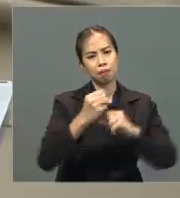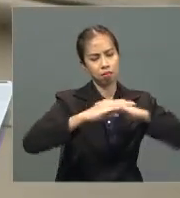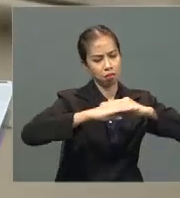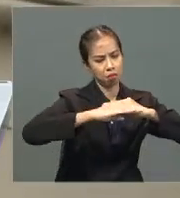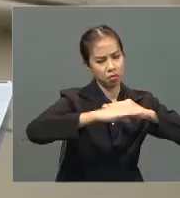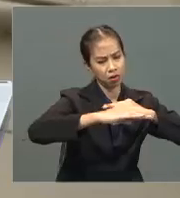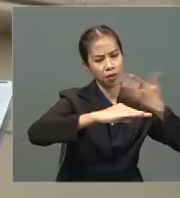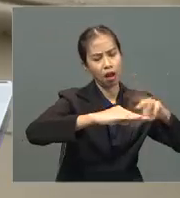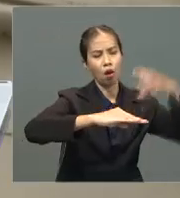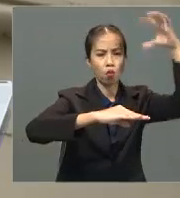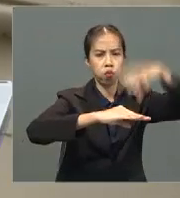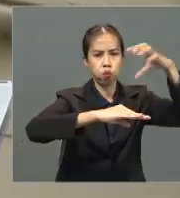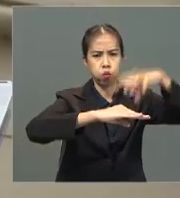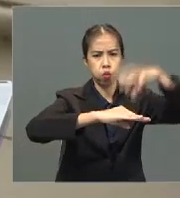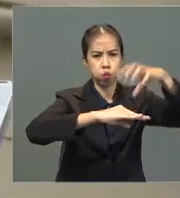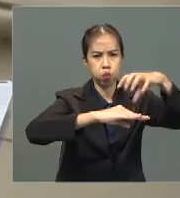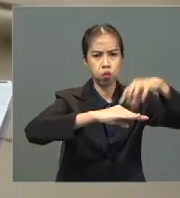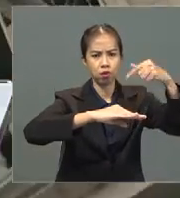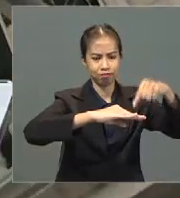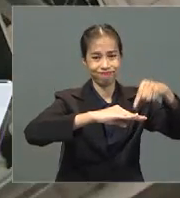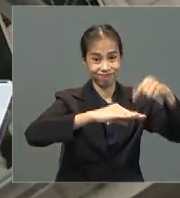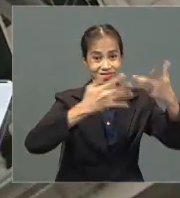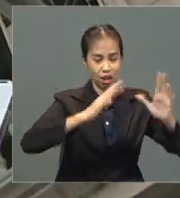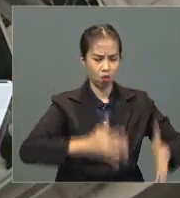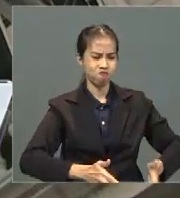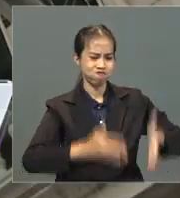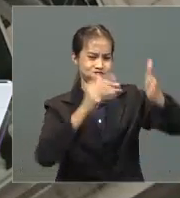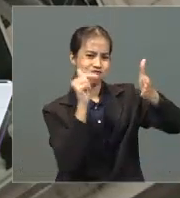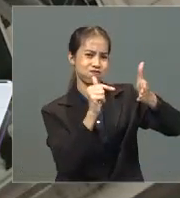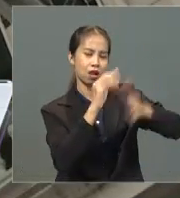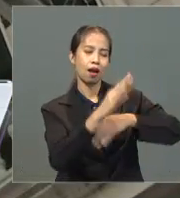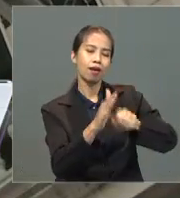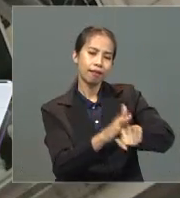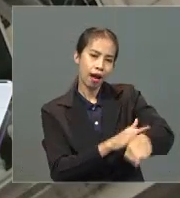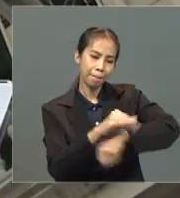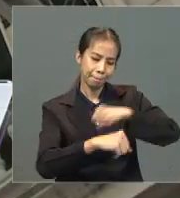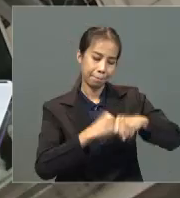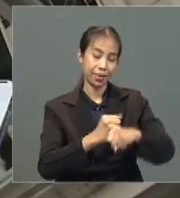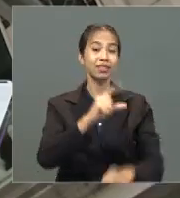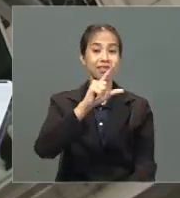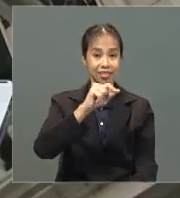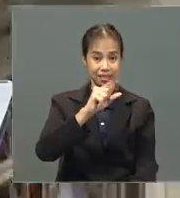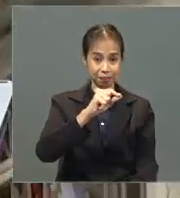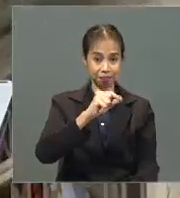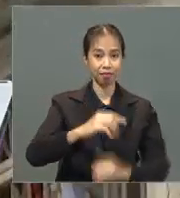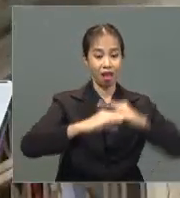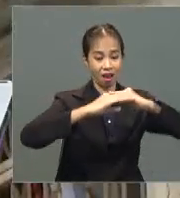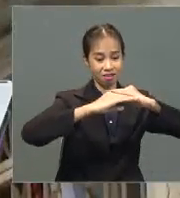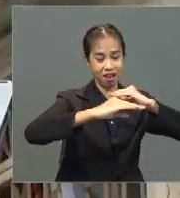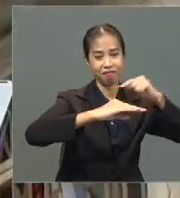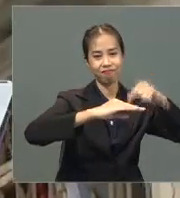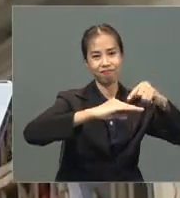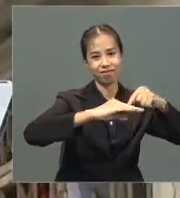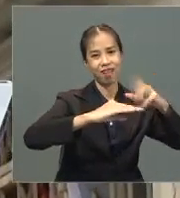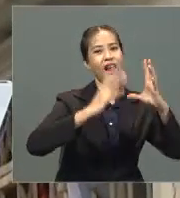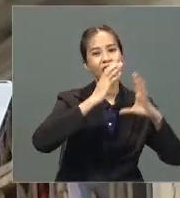การรับน้ำฝนในปริมาณมากประกอบกับอาคารนี้นะคะก็มีอายุนานกว่า 20ปีทำให้กันสาดเสื่อมสภาพลงมี